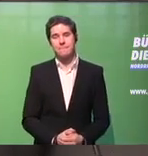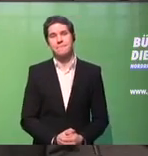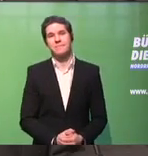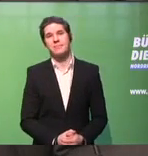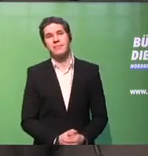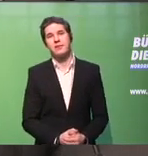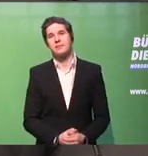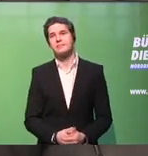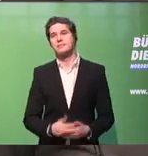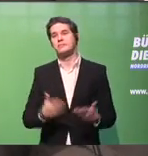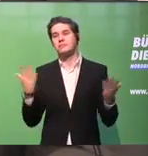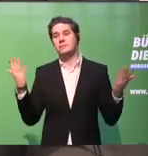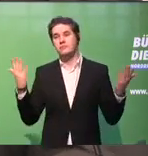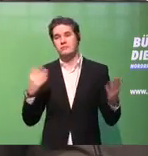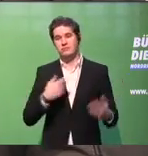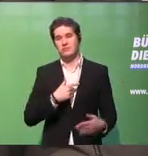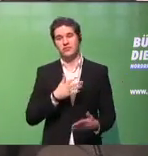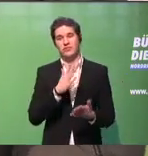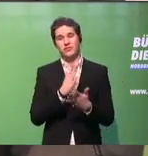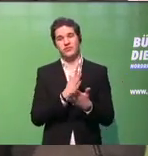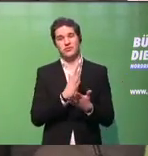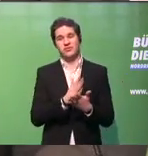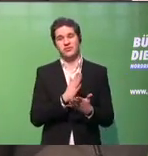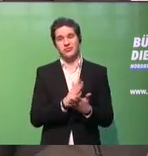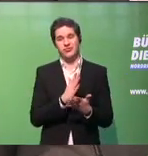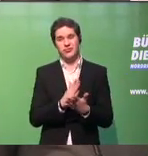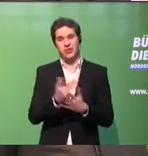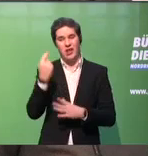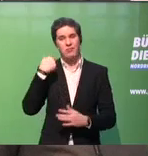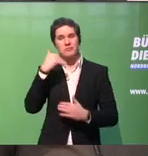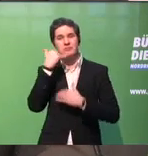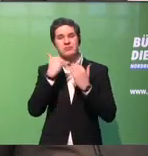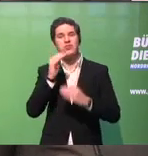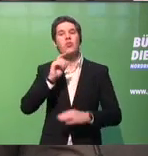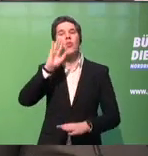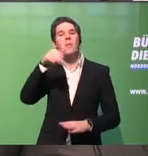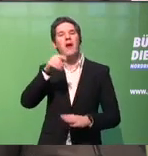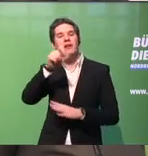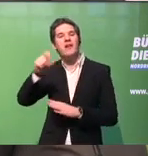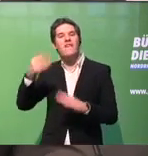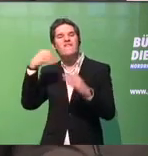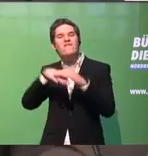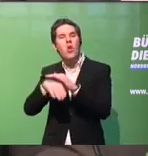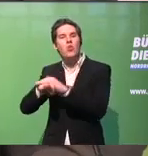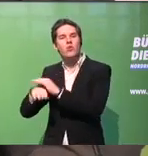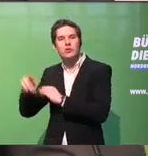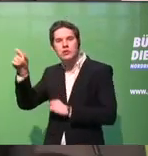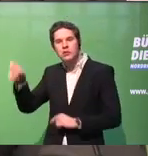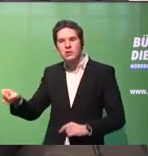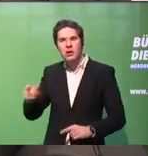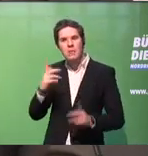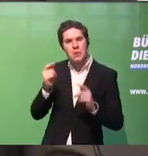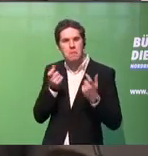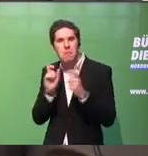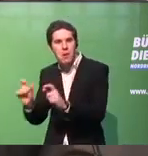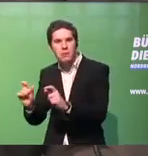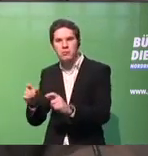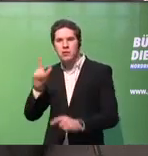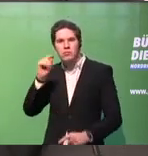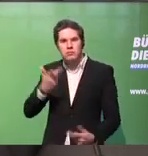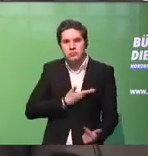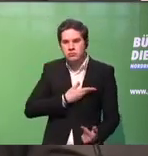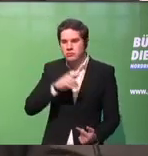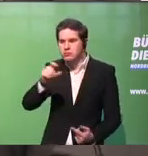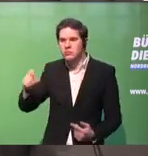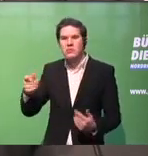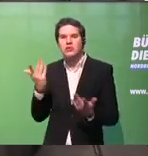Wir haben viel über die Stacheldrahtgrenzen für die Flüchtlinge gesprochen und an den unerträglichen Zuständen für Menschen, die